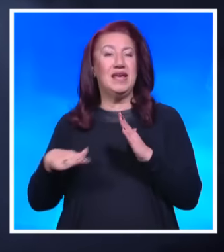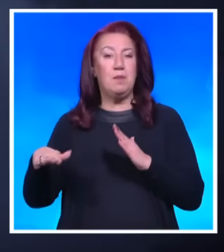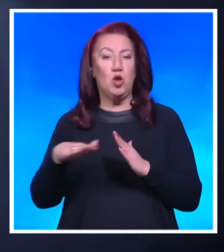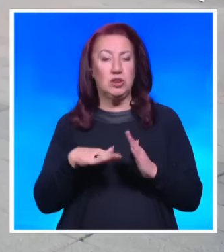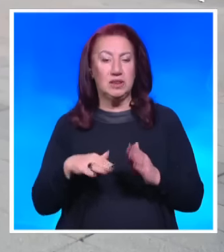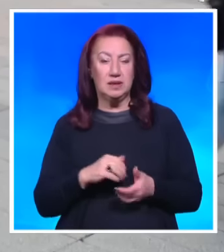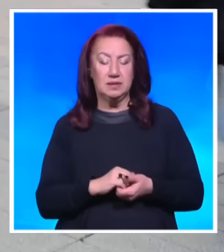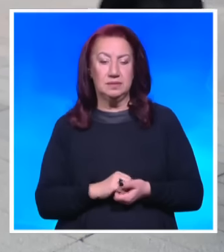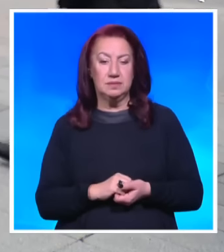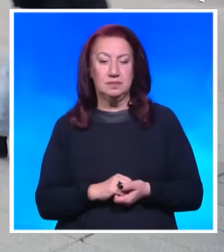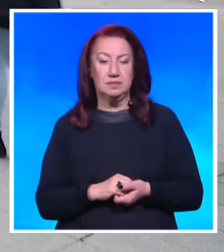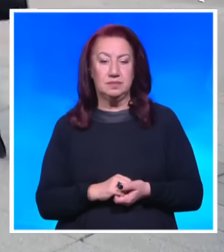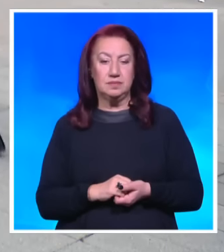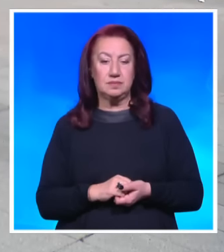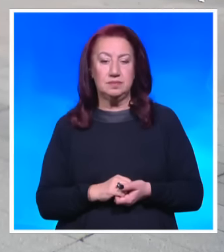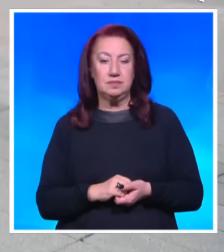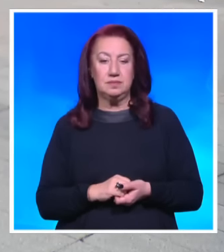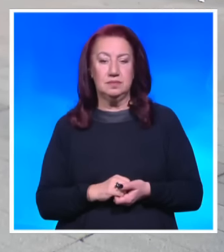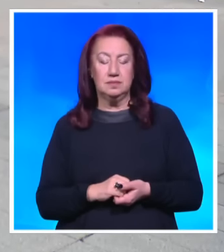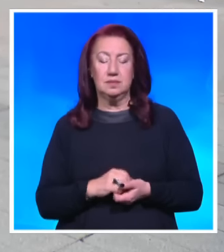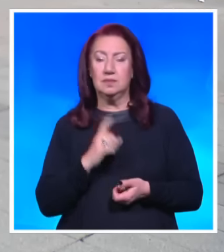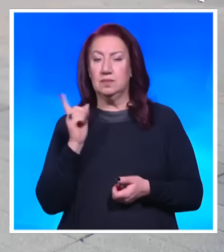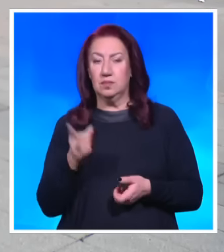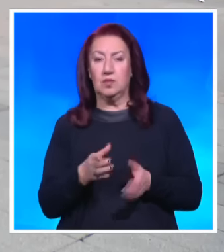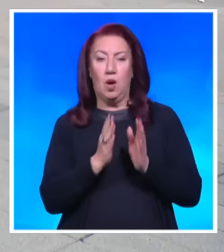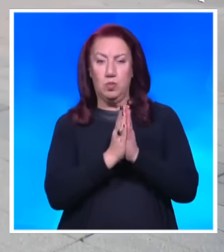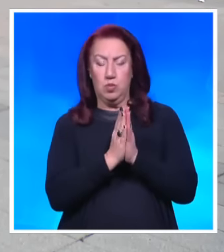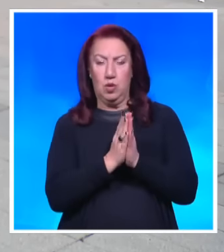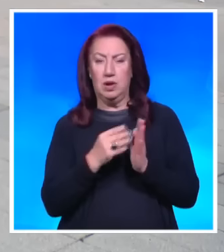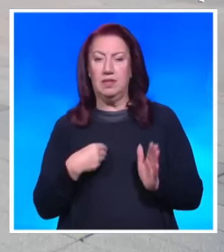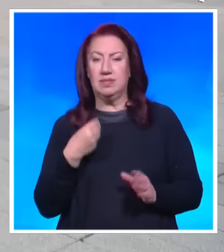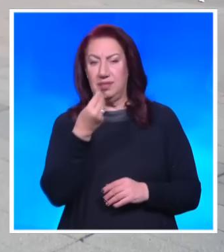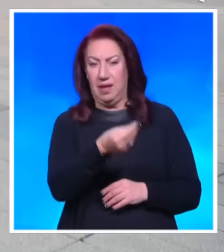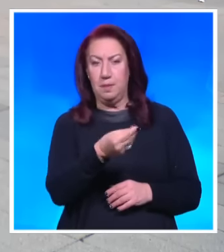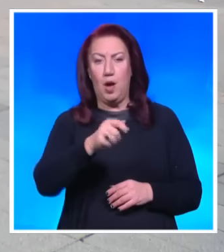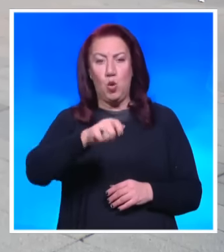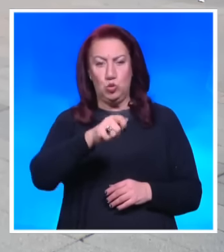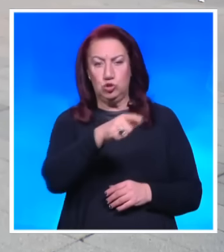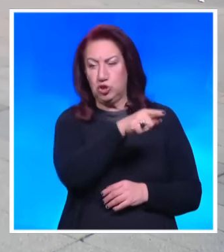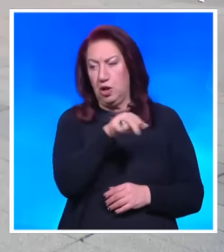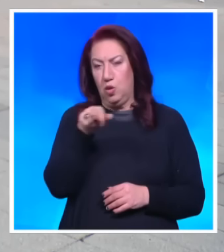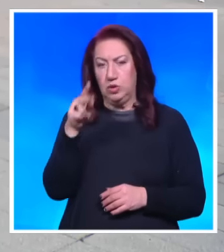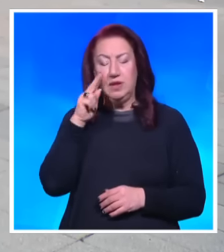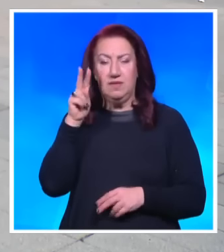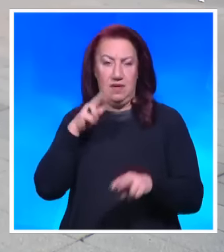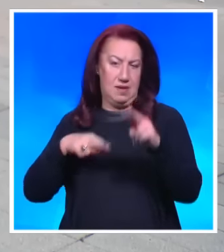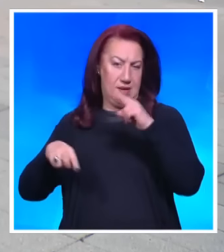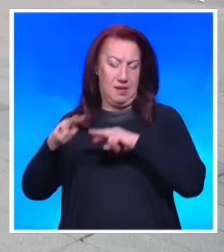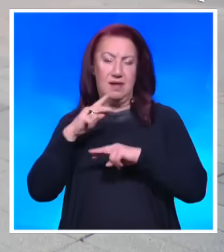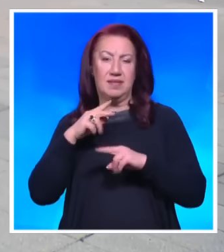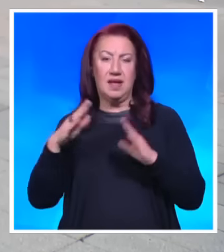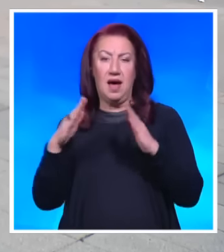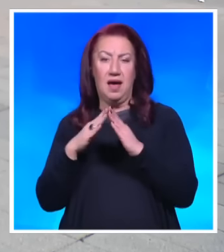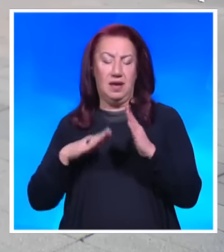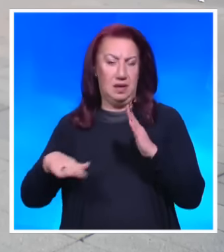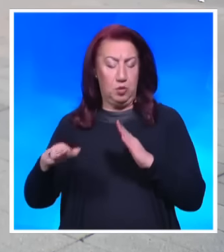си. Помоли да му предам ключове, за да огледа имота. Аз му предадох ключовете. Едва